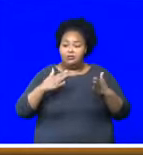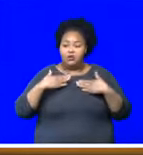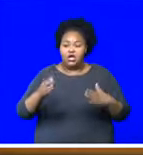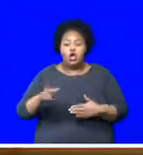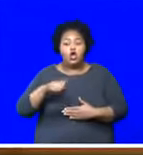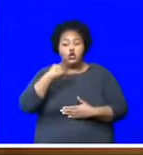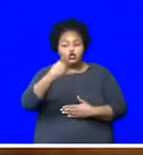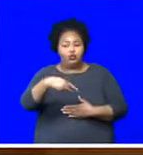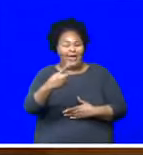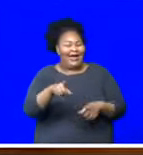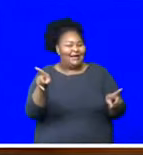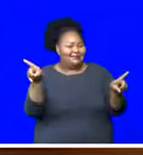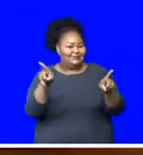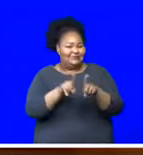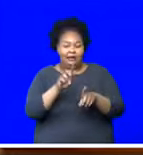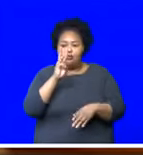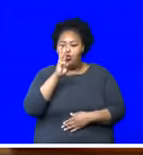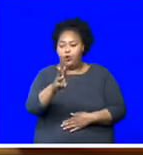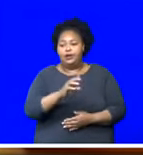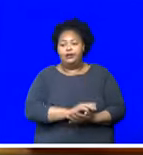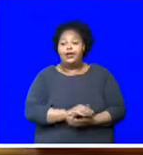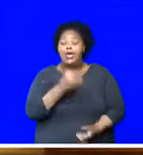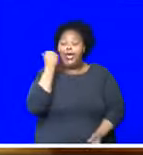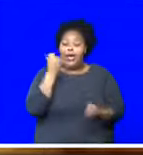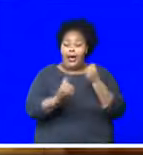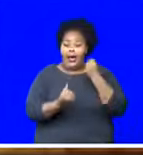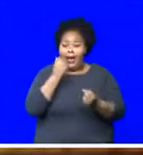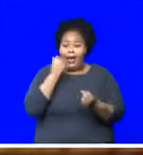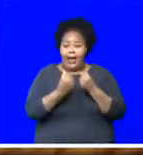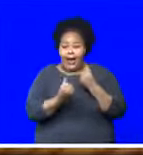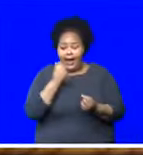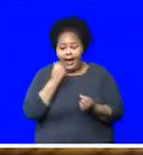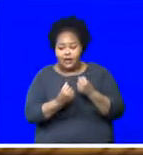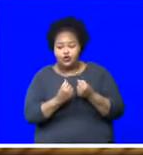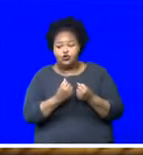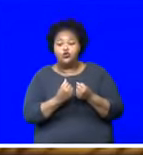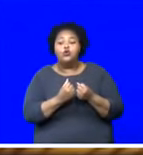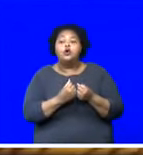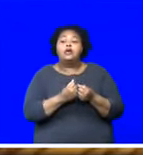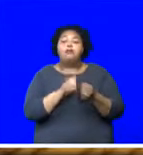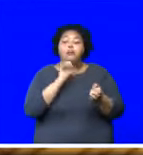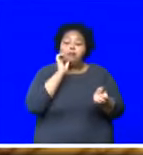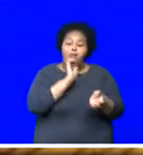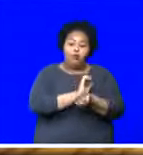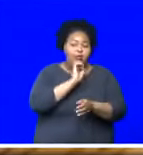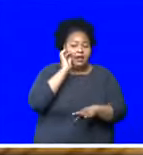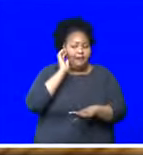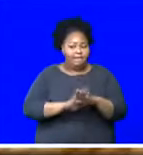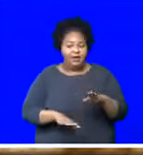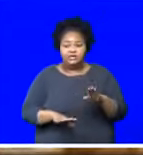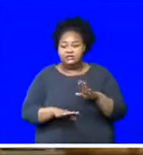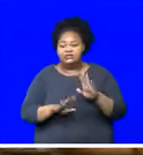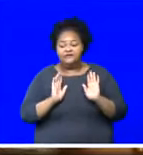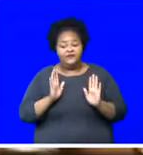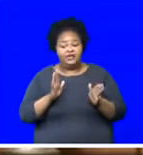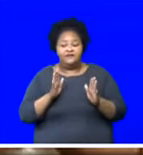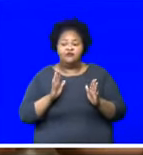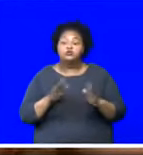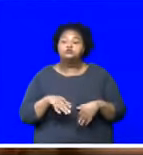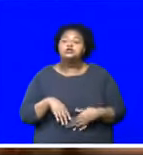kunjalo. Inkantolo ibalahlile ngaleli cala labo lesibili lekushaya umuntu ngenhloso